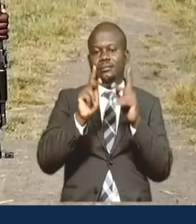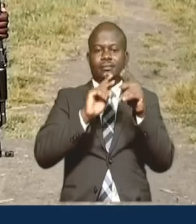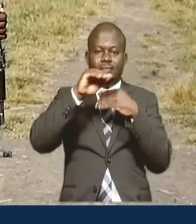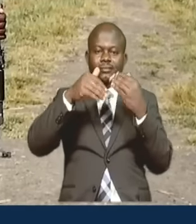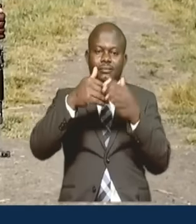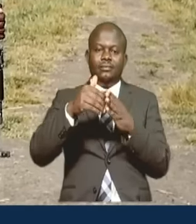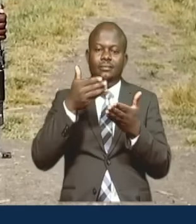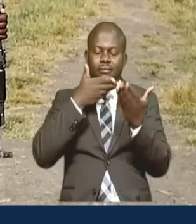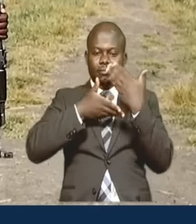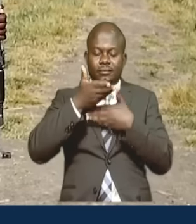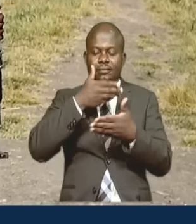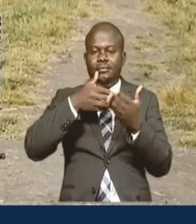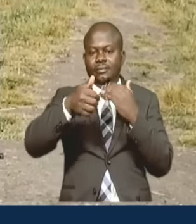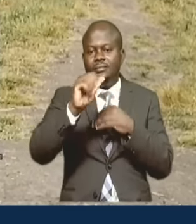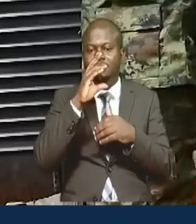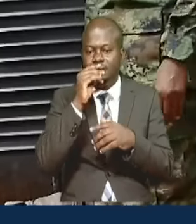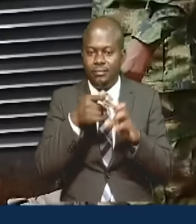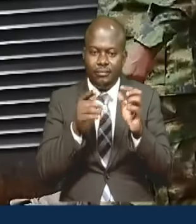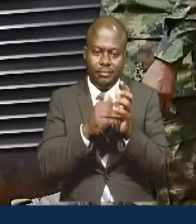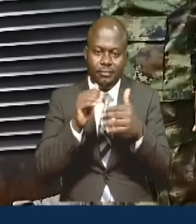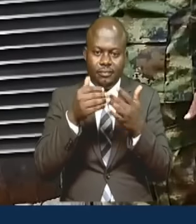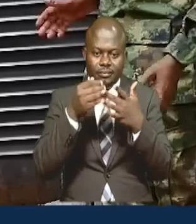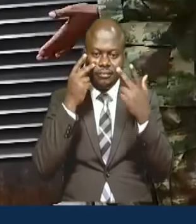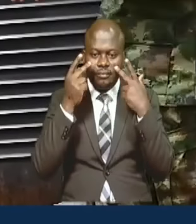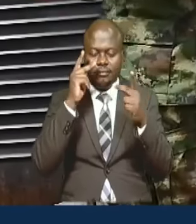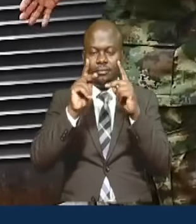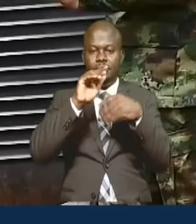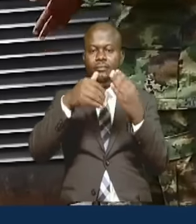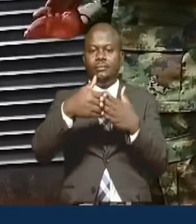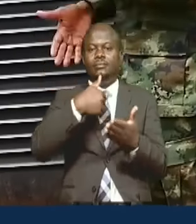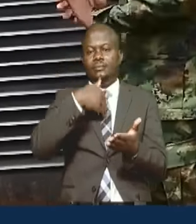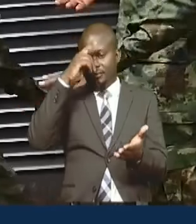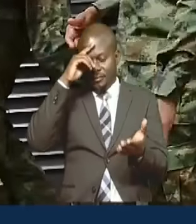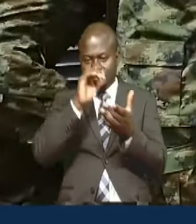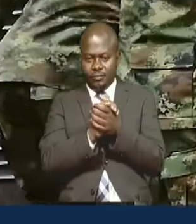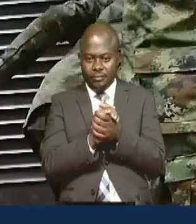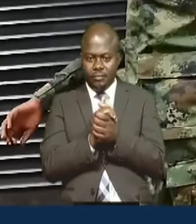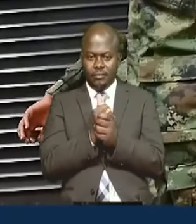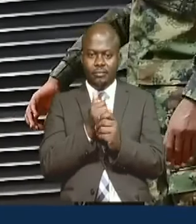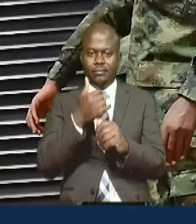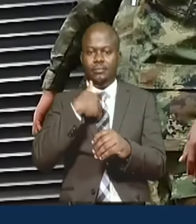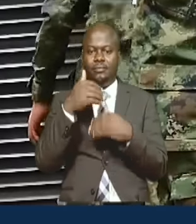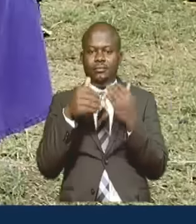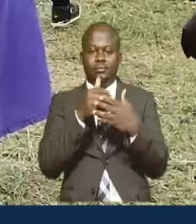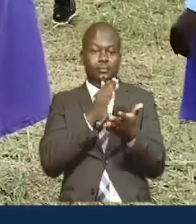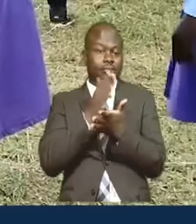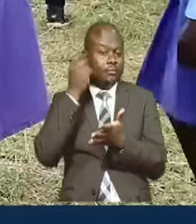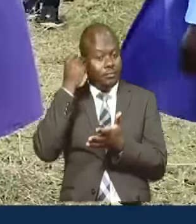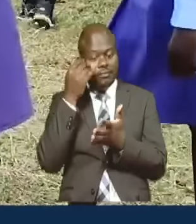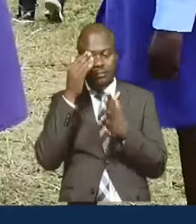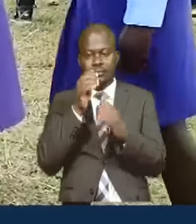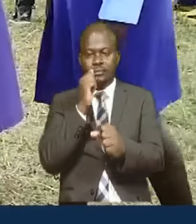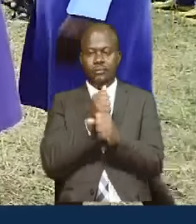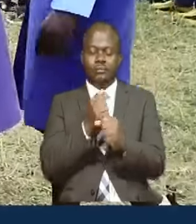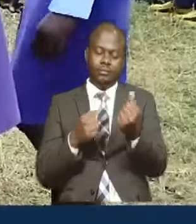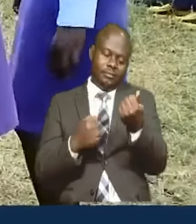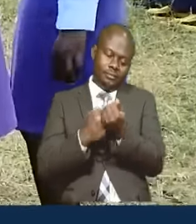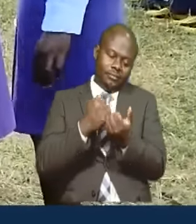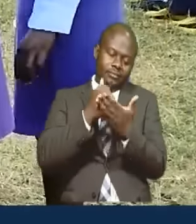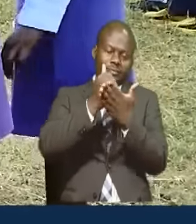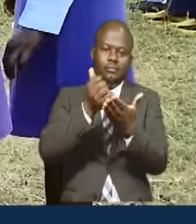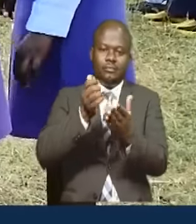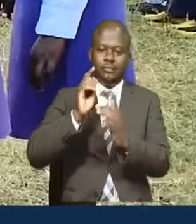mugane nicyo bavuga kandi ubona ari abantu bazifitiye icyizere bafite urumva umuntu yakugirira neza iyo agutabara iyo